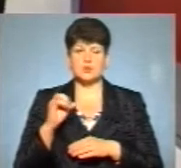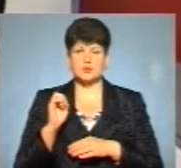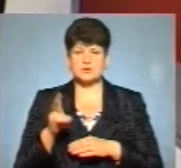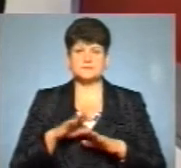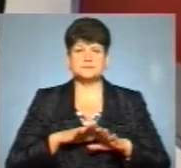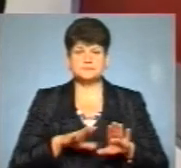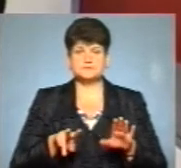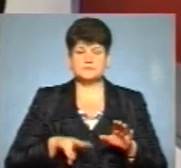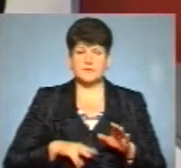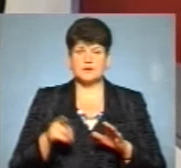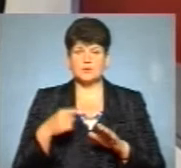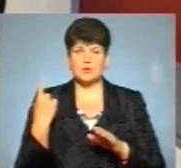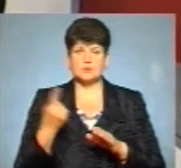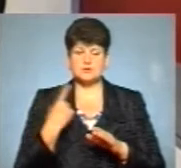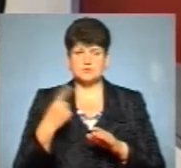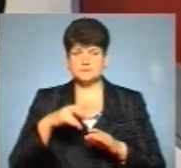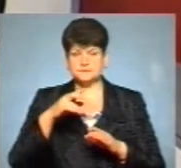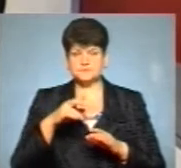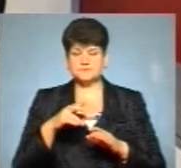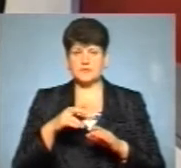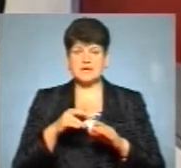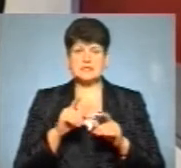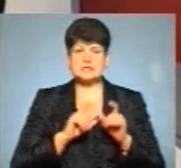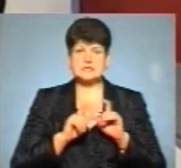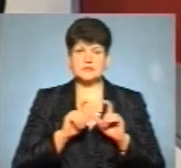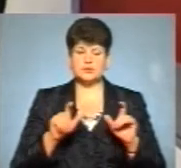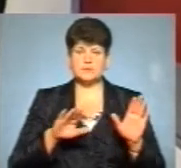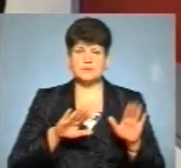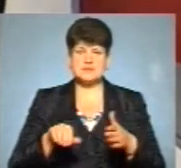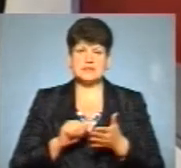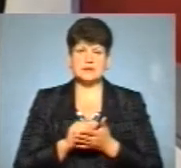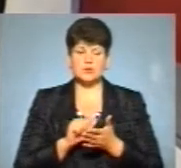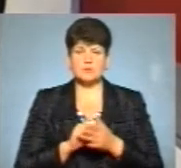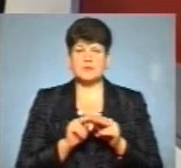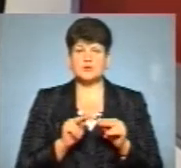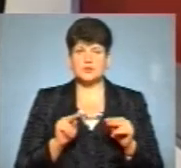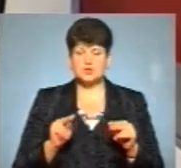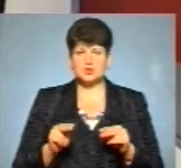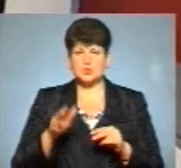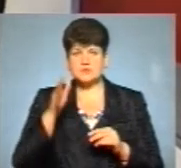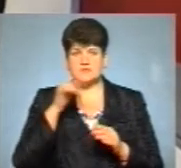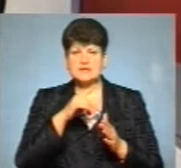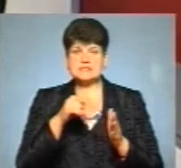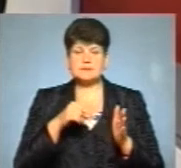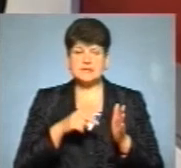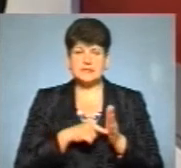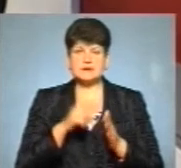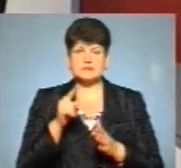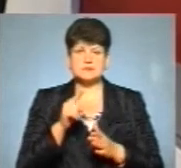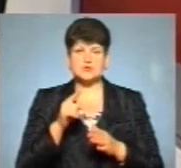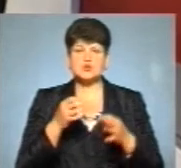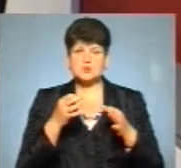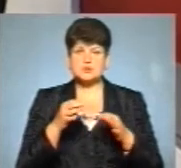директора Тернопільського обласного комунального інституту післядипломної педагогічної освіти з питань зовнішнього